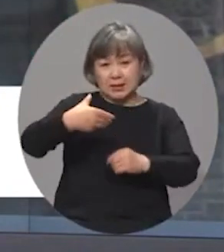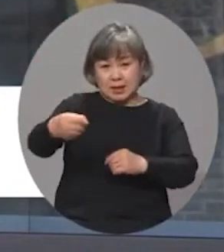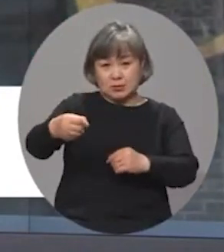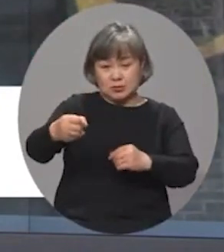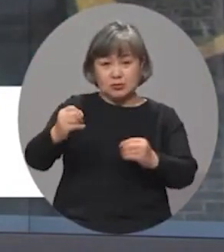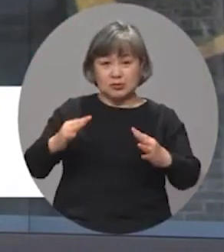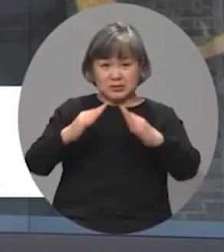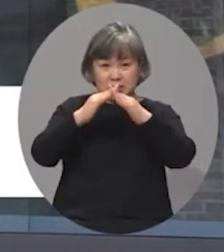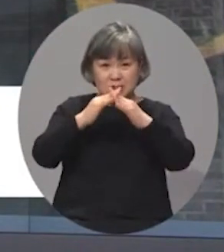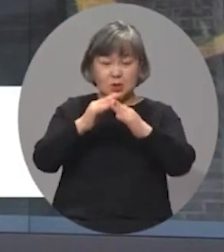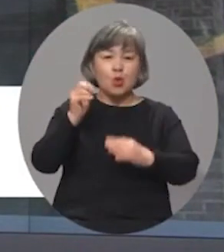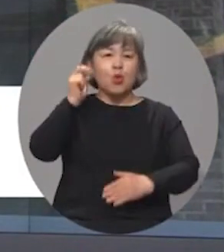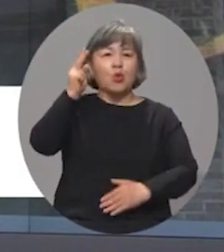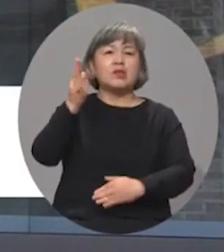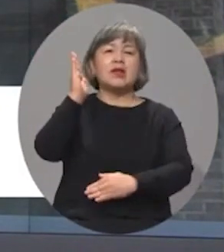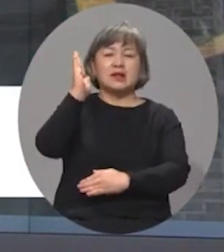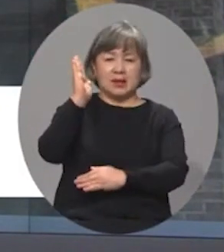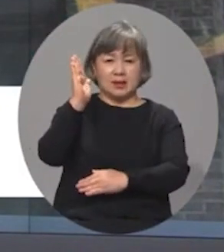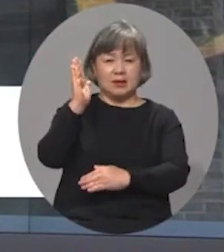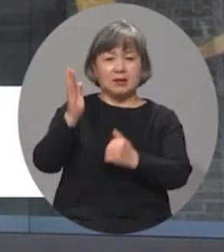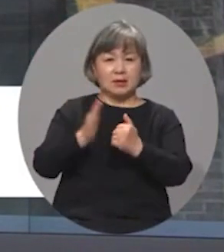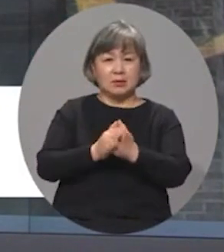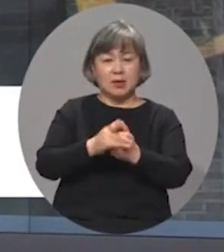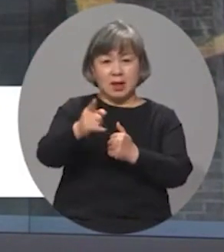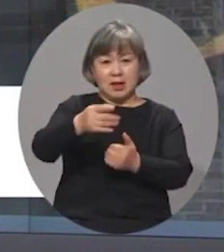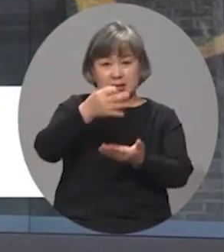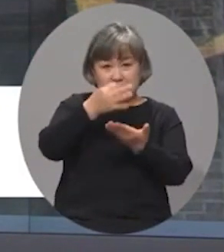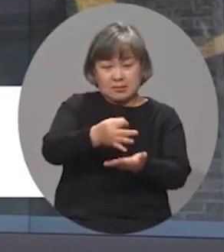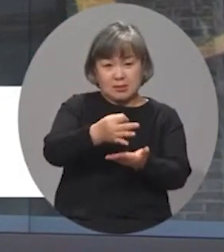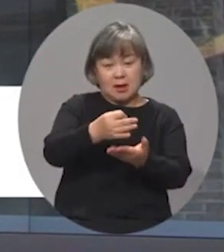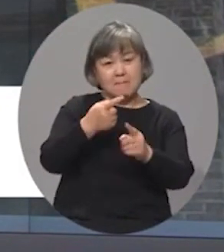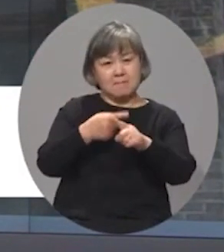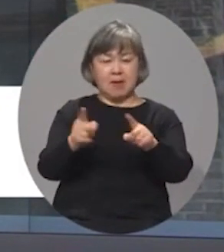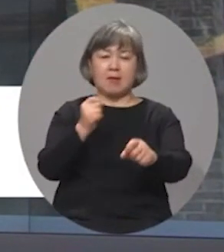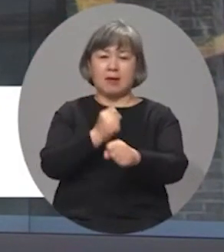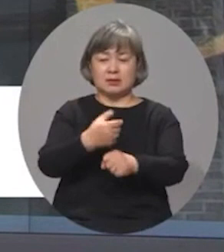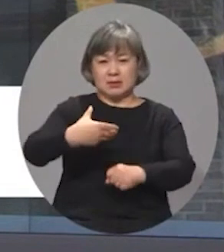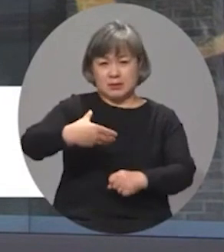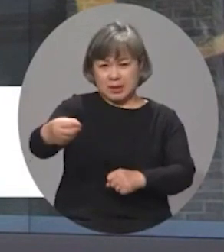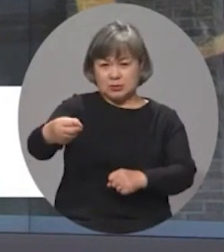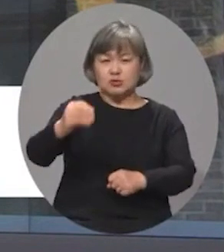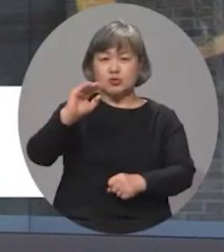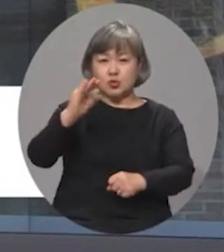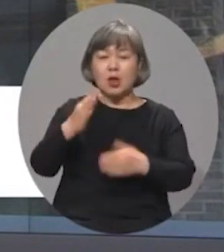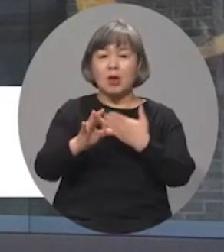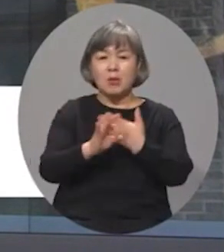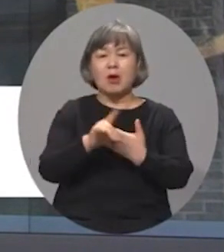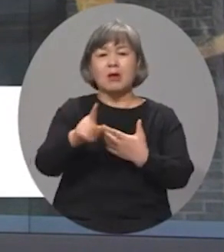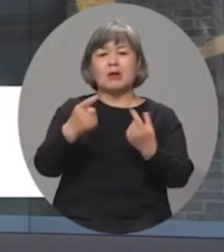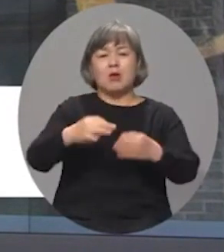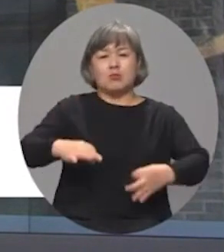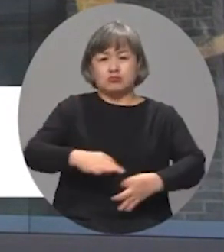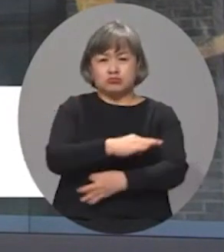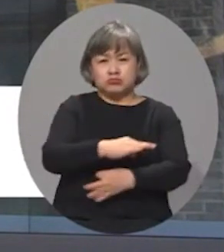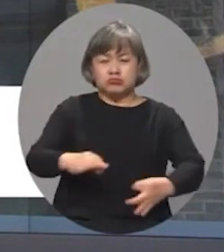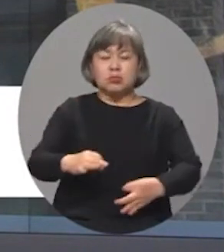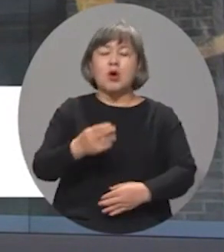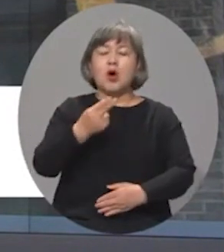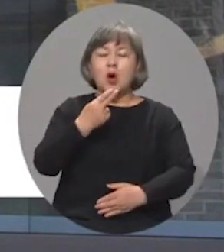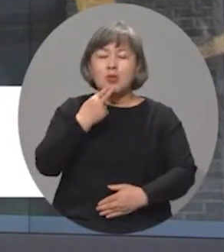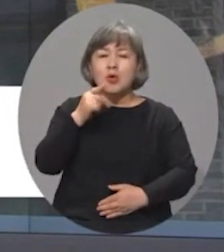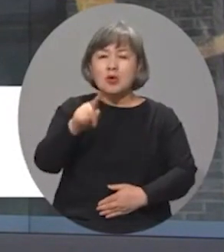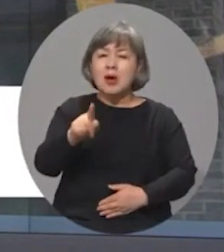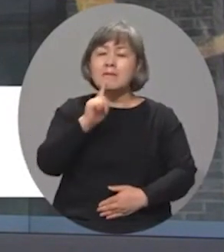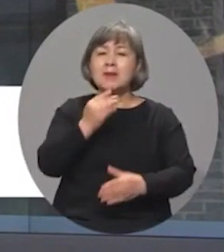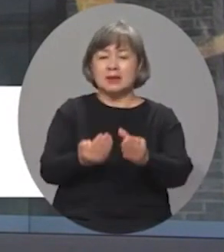지어진 전주의 한 호텔 이야기인데요. 부동산 가치를 제대로 평가해서 대출이 이루어졌더라면 이런 부정 사례가 없었을